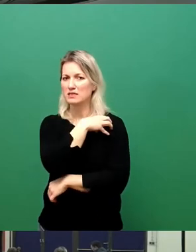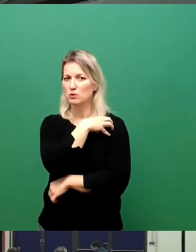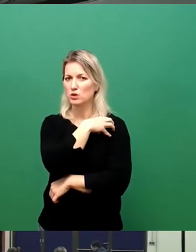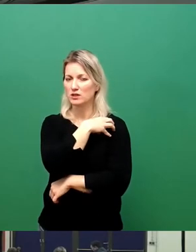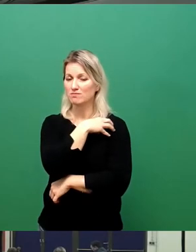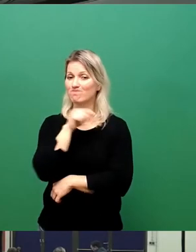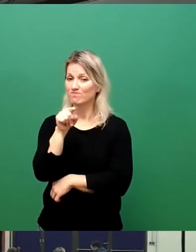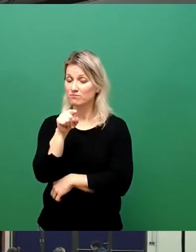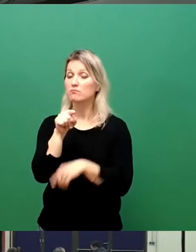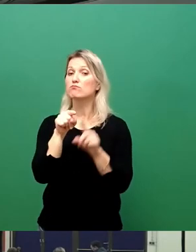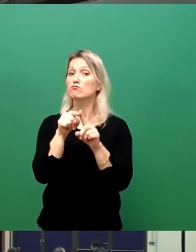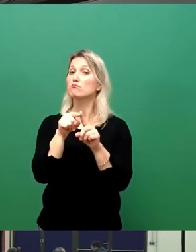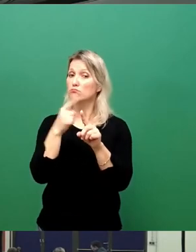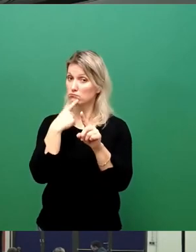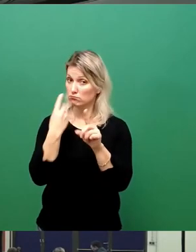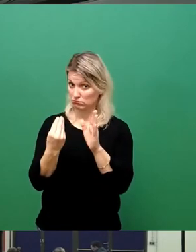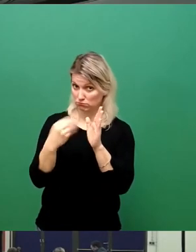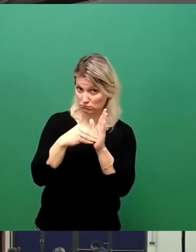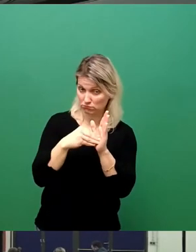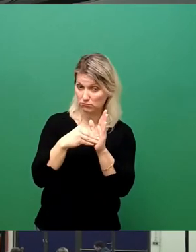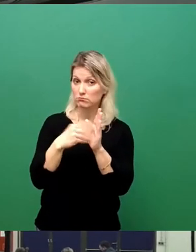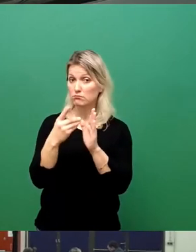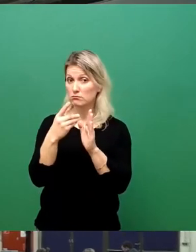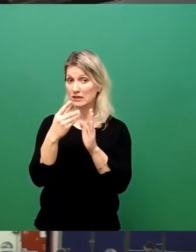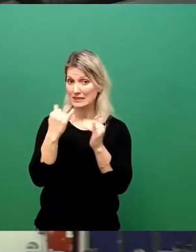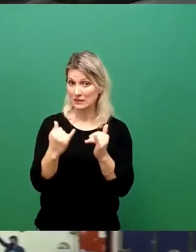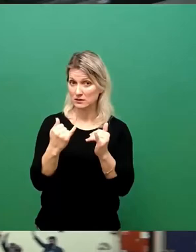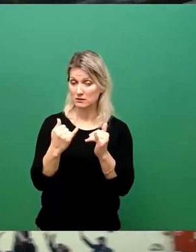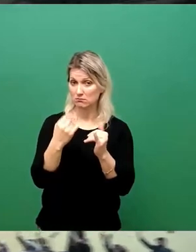Ergänzung zustimmen möchte, den bitte ich jetzt um sein Stimmzeichen.